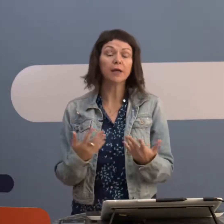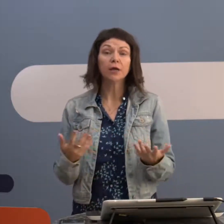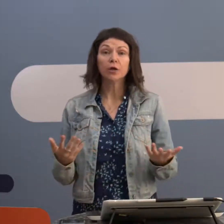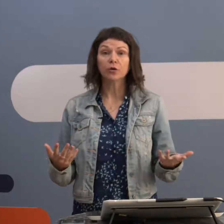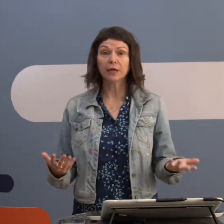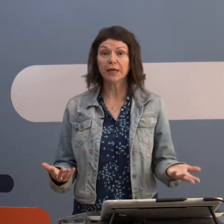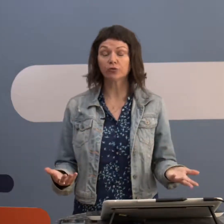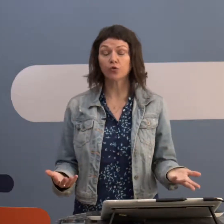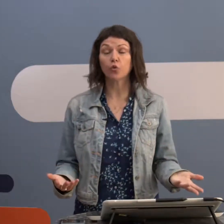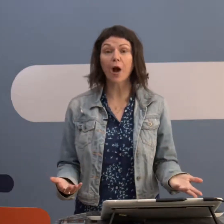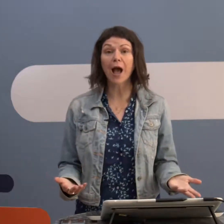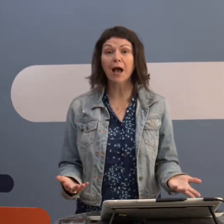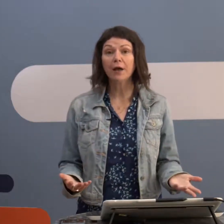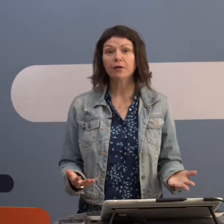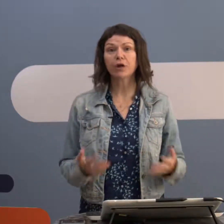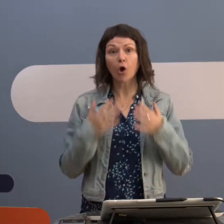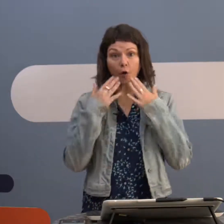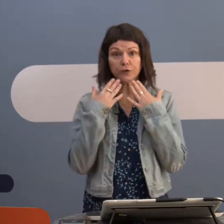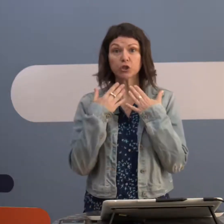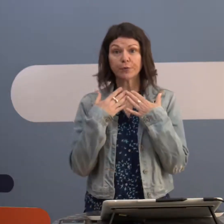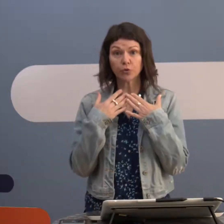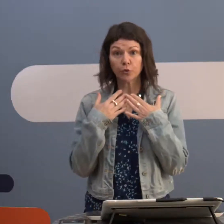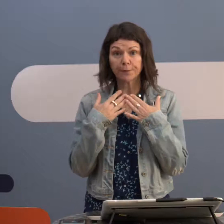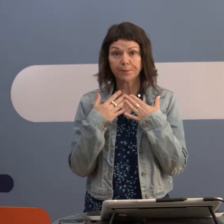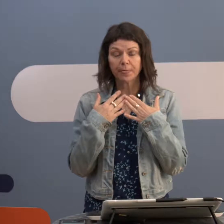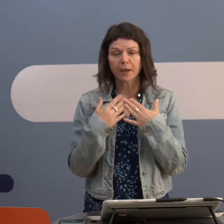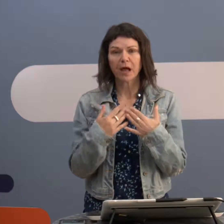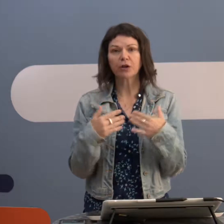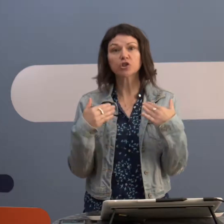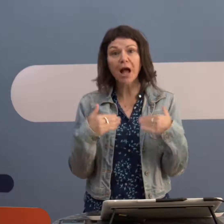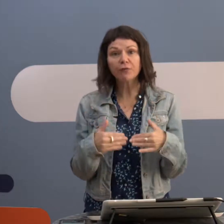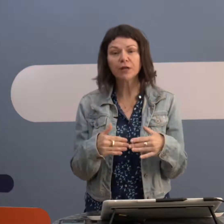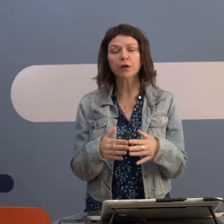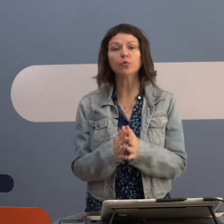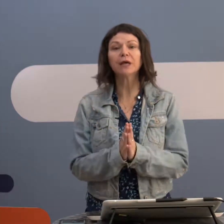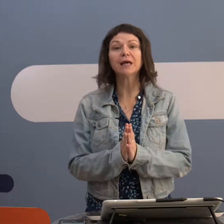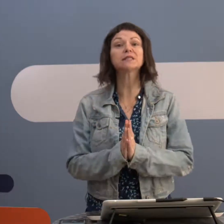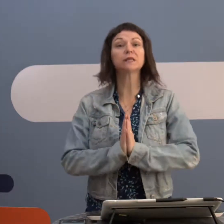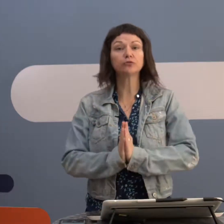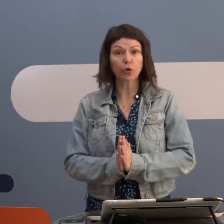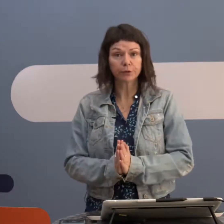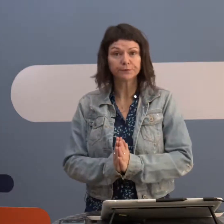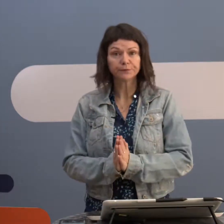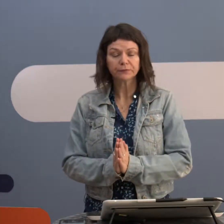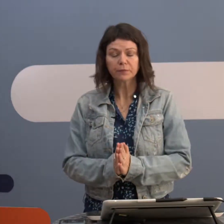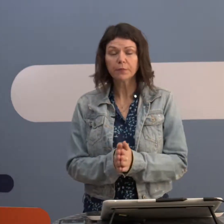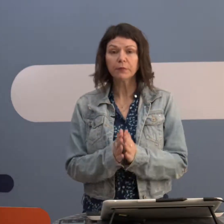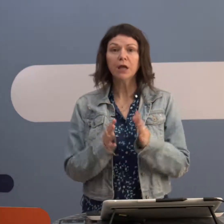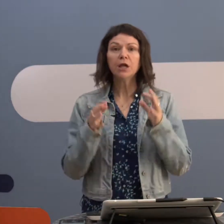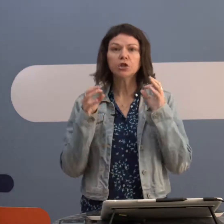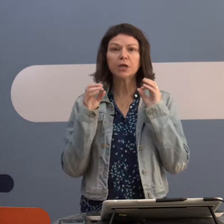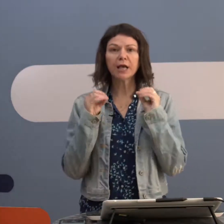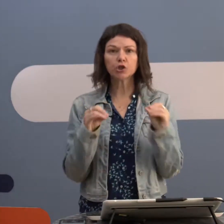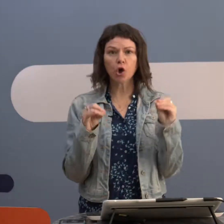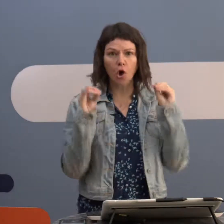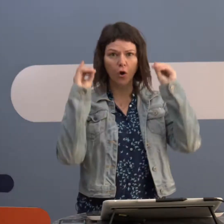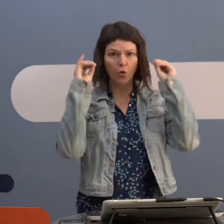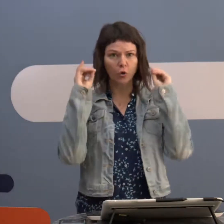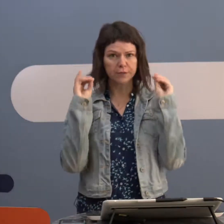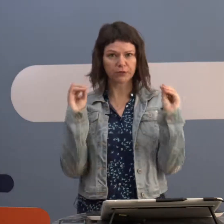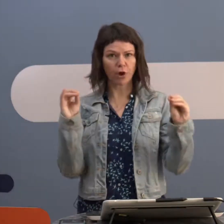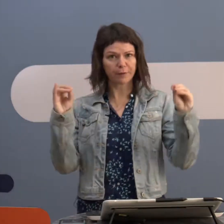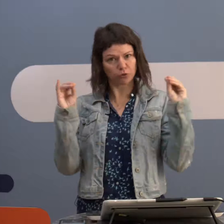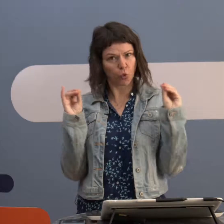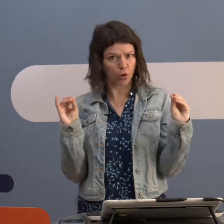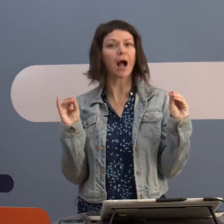הזכות לתנועה ולחופש הביטוי. עכשיו אנחנו נראה סרטון שיש לו,